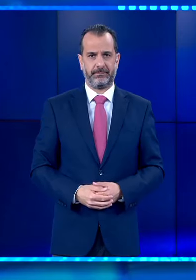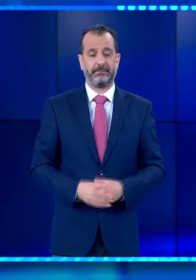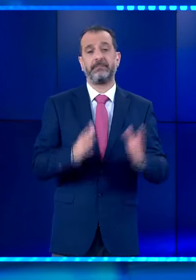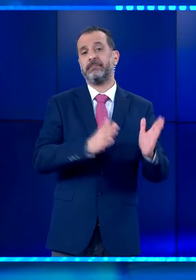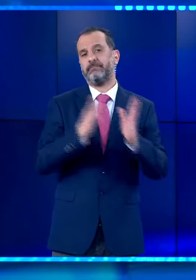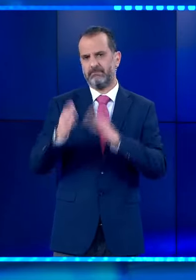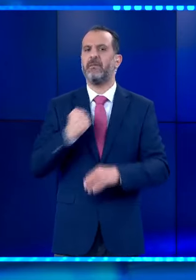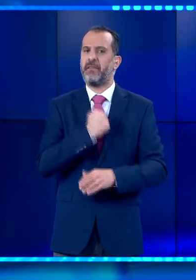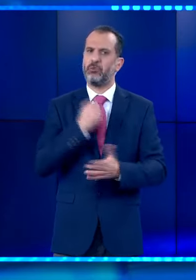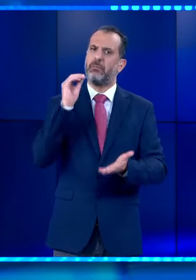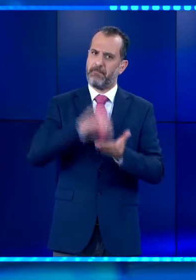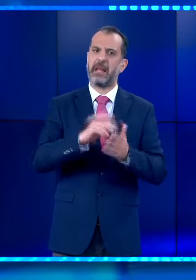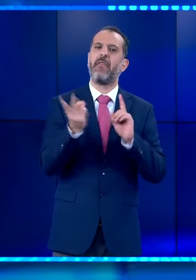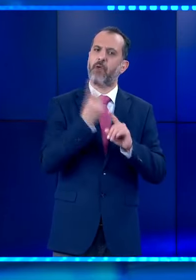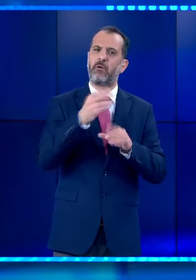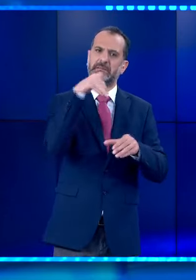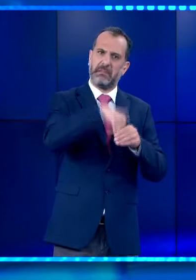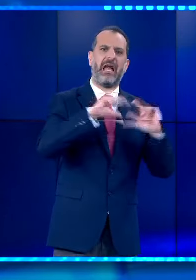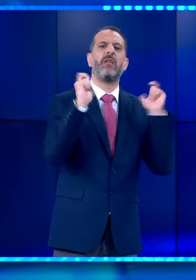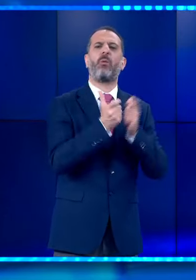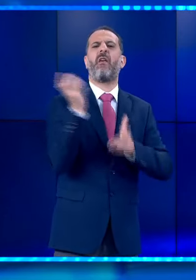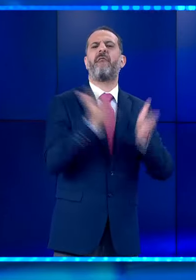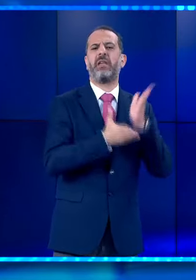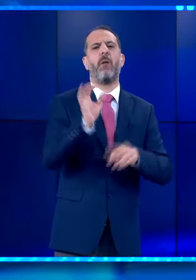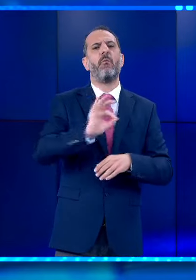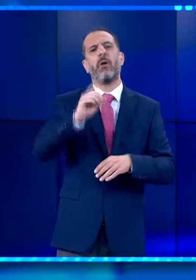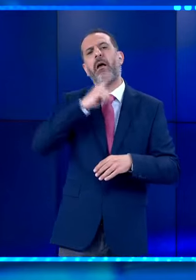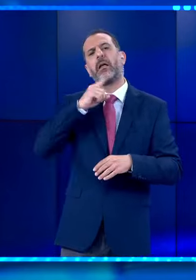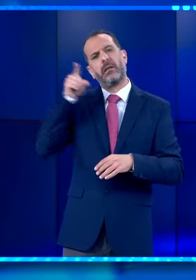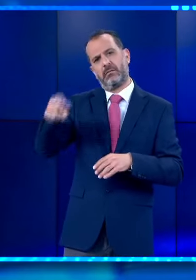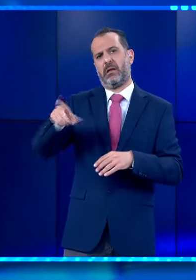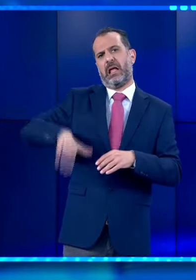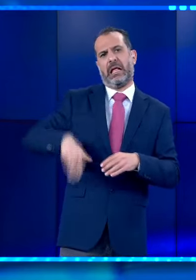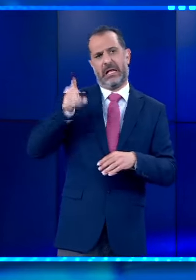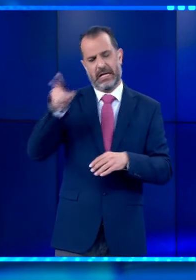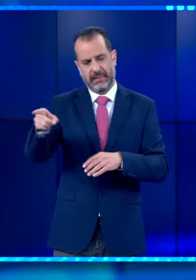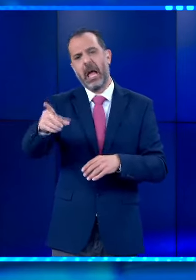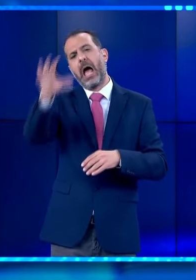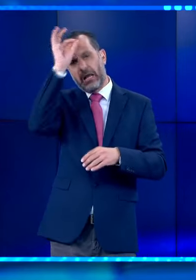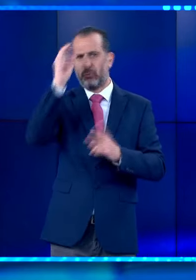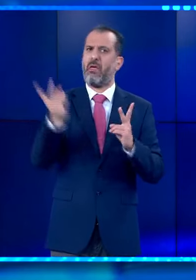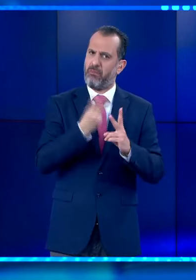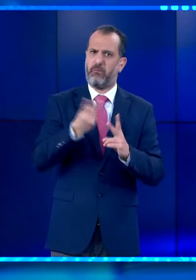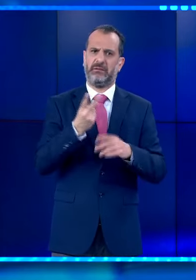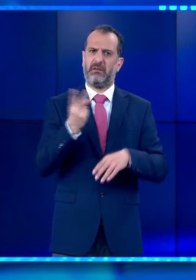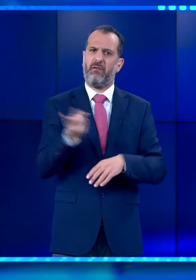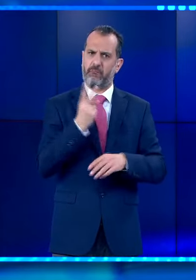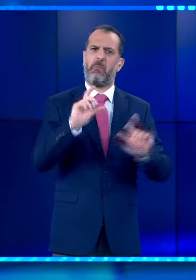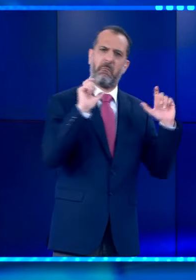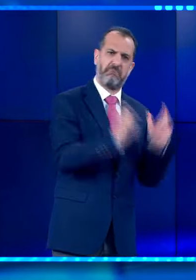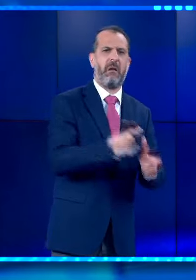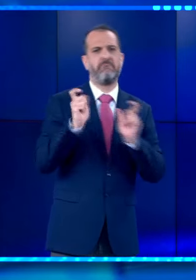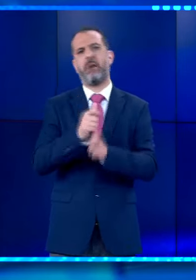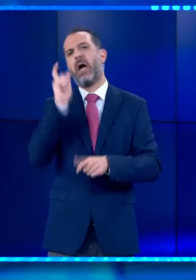Ακόμα δύο περιστατικά ενδοοικογενειακής βίας καταγράφηκαν στο Ηράκλειο της Κρήτης, με την αστυνομία να προχωρά σε συλλήψεις δύο